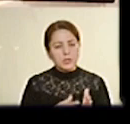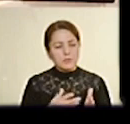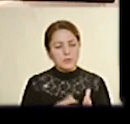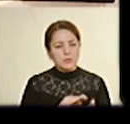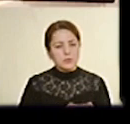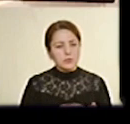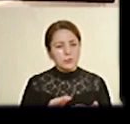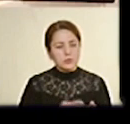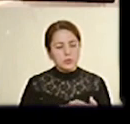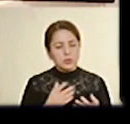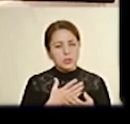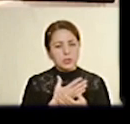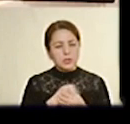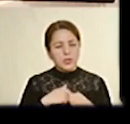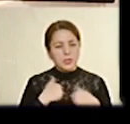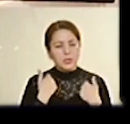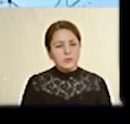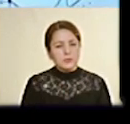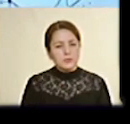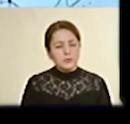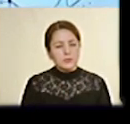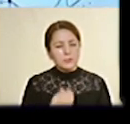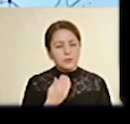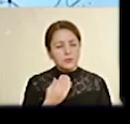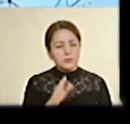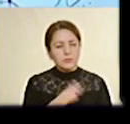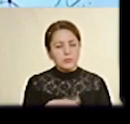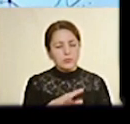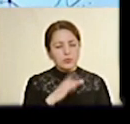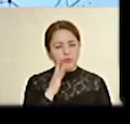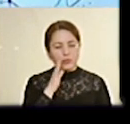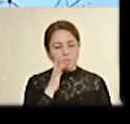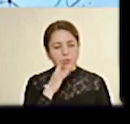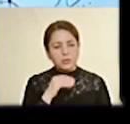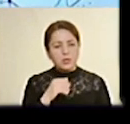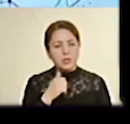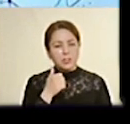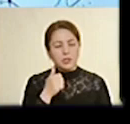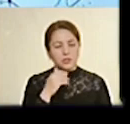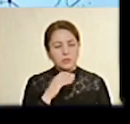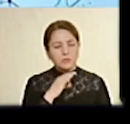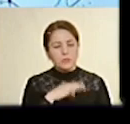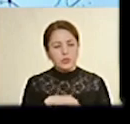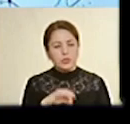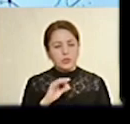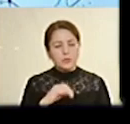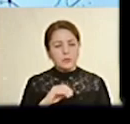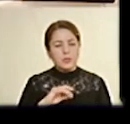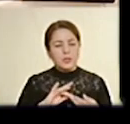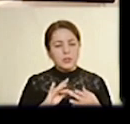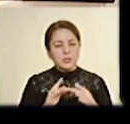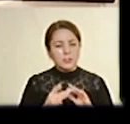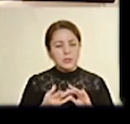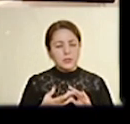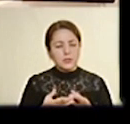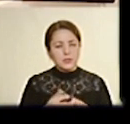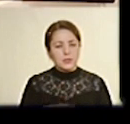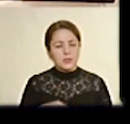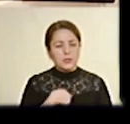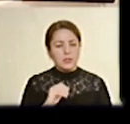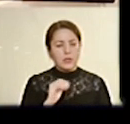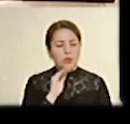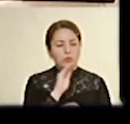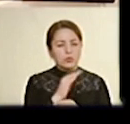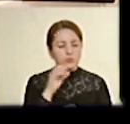daftaringizga yozib olishga harakat qiling. Siz bo'sh vaqtlaringizdan unumli foydalanib, ta'lim saytlari va qo'shimcha